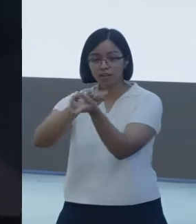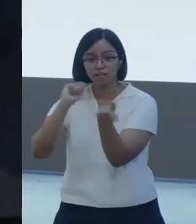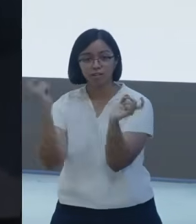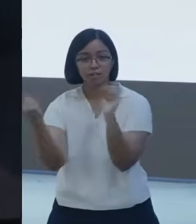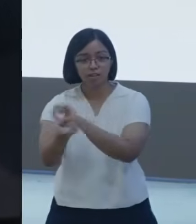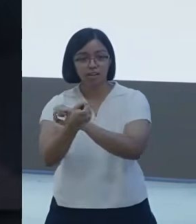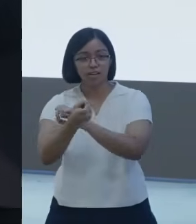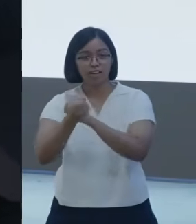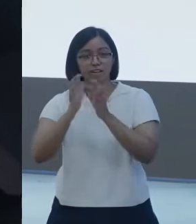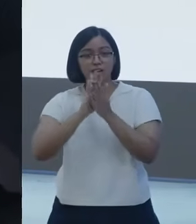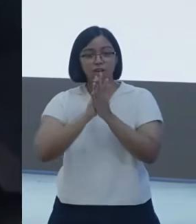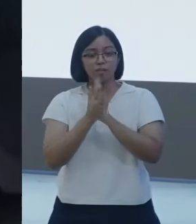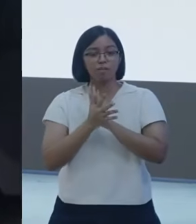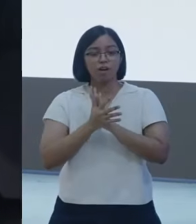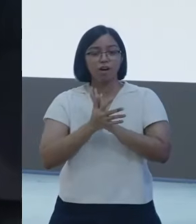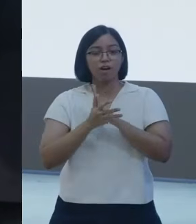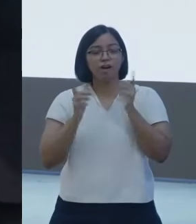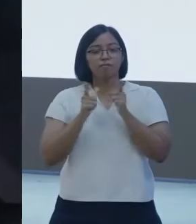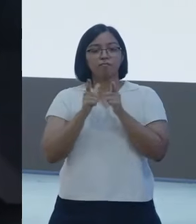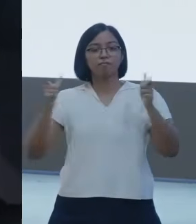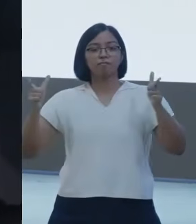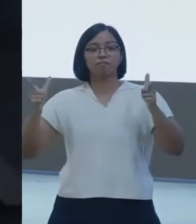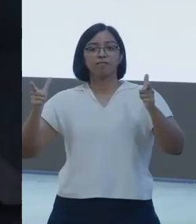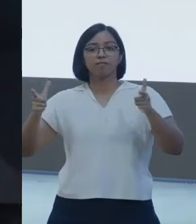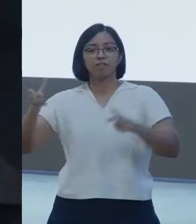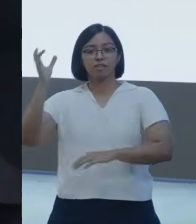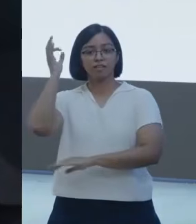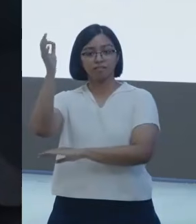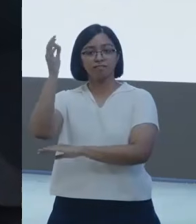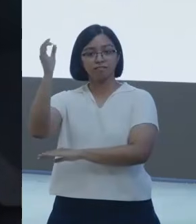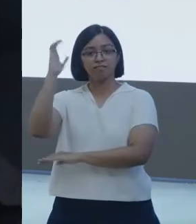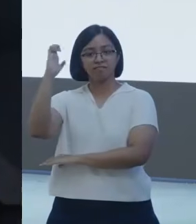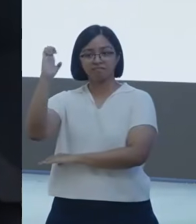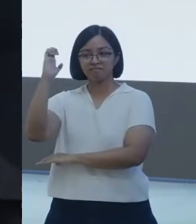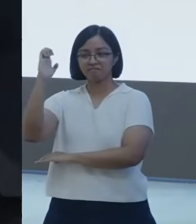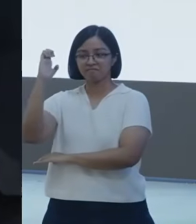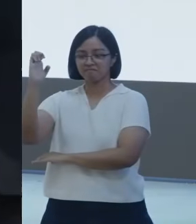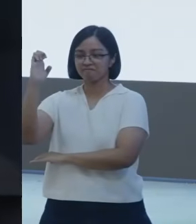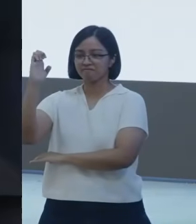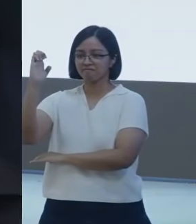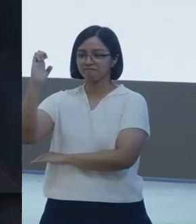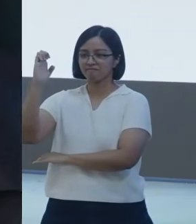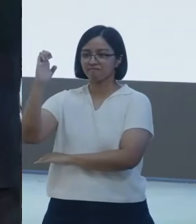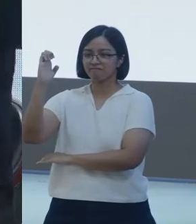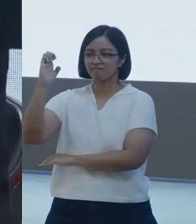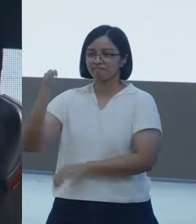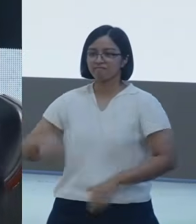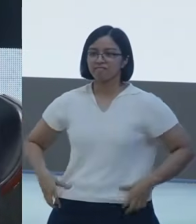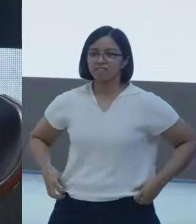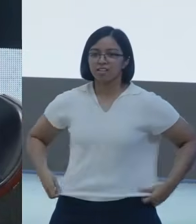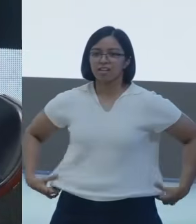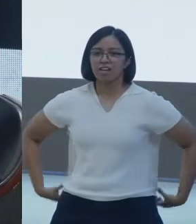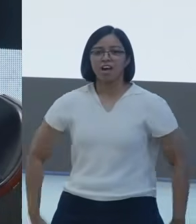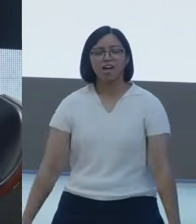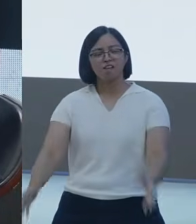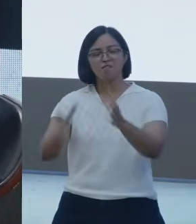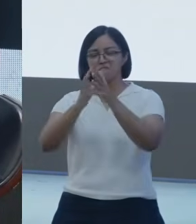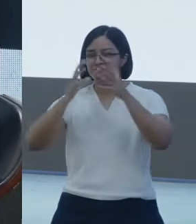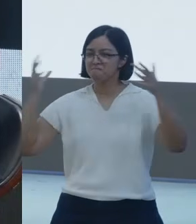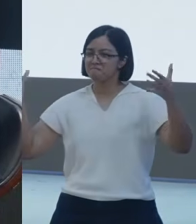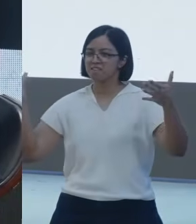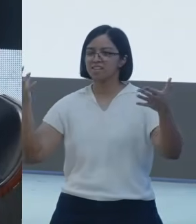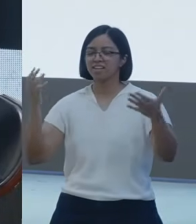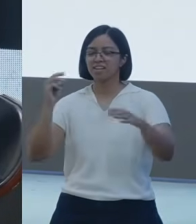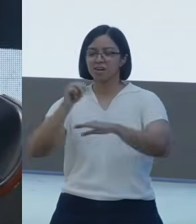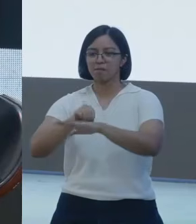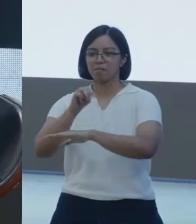upang maging pinakadakilang ebanghelista nito. Ito po ang isa sa pinakamalaking mirakulo na